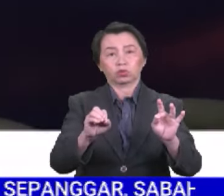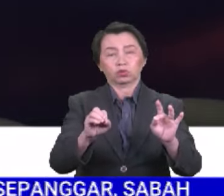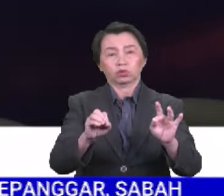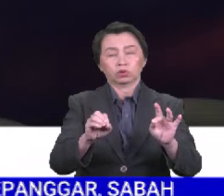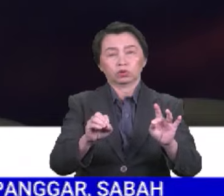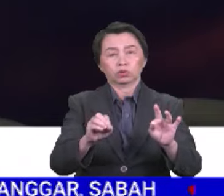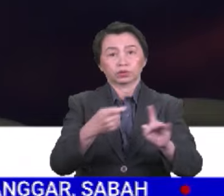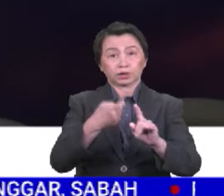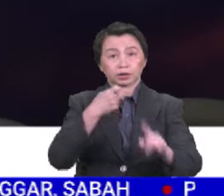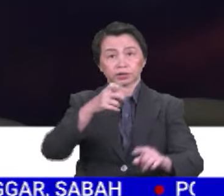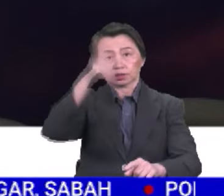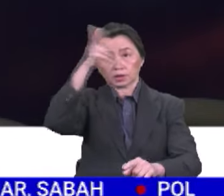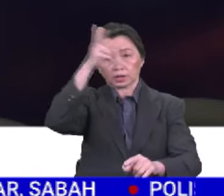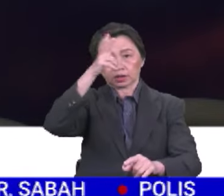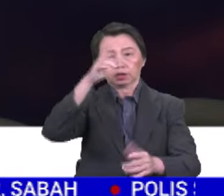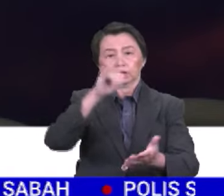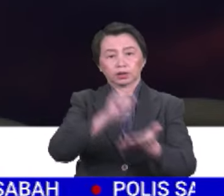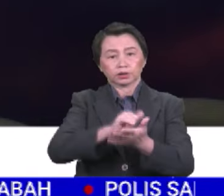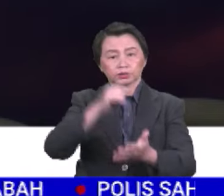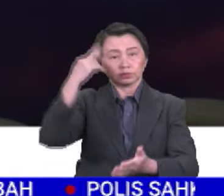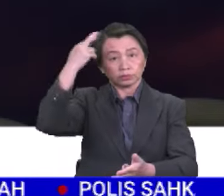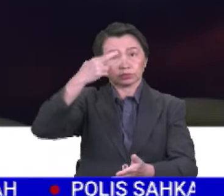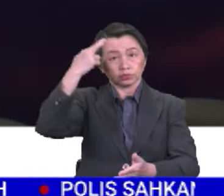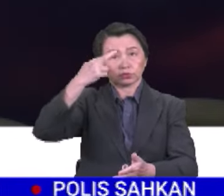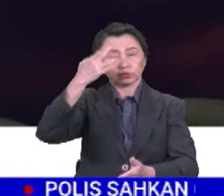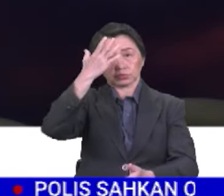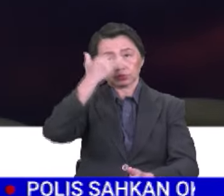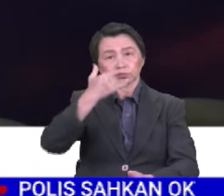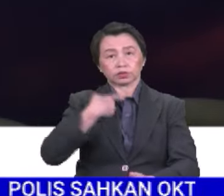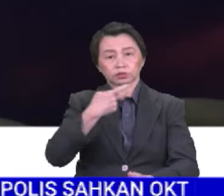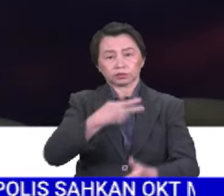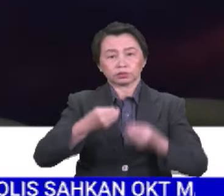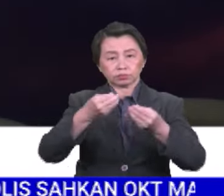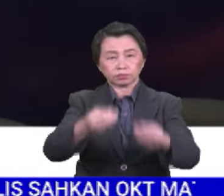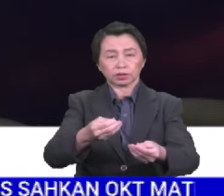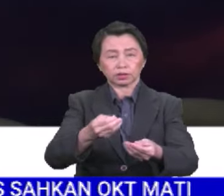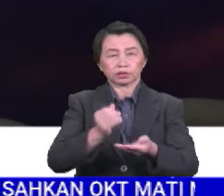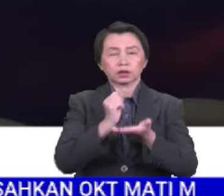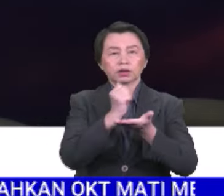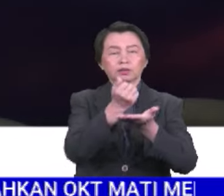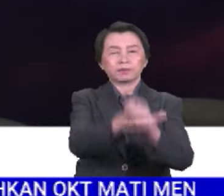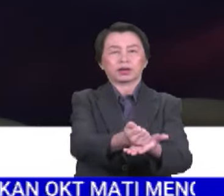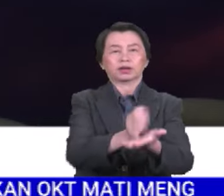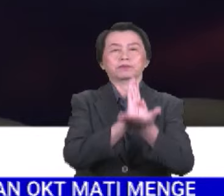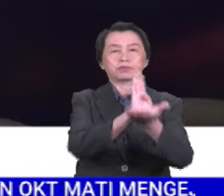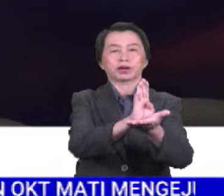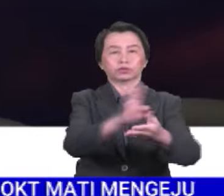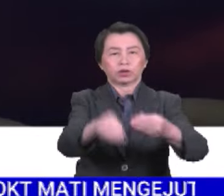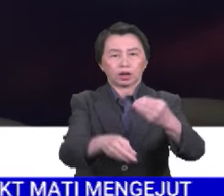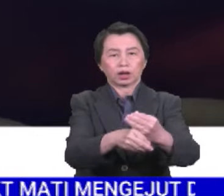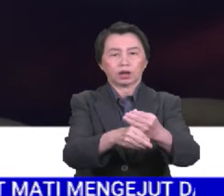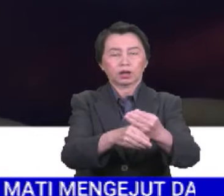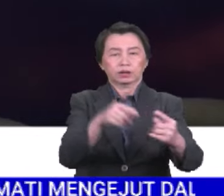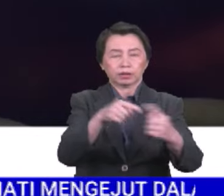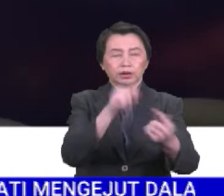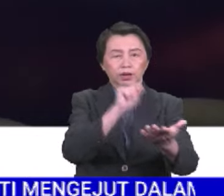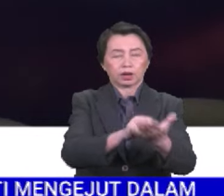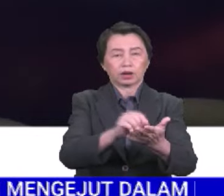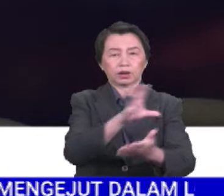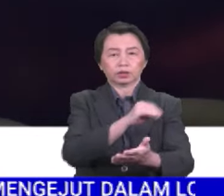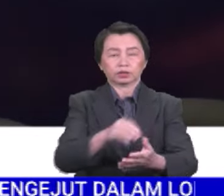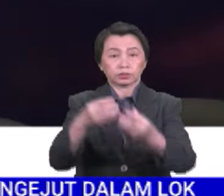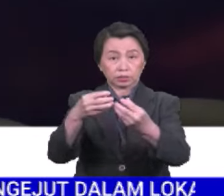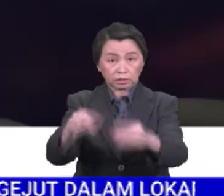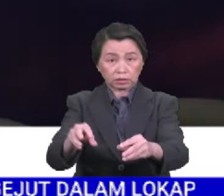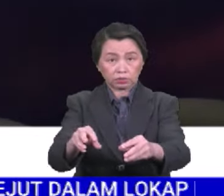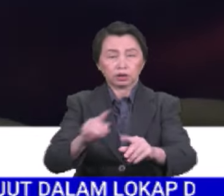kerajaan. That is the reason why kita memberi subsidi kepada ayam dan telur 60 cents now.